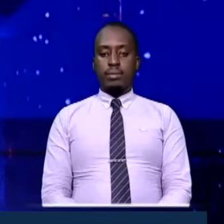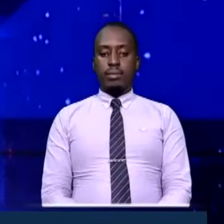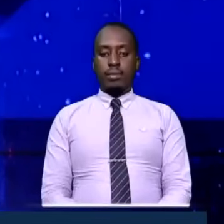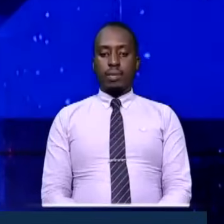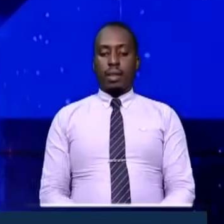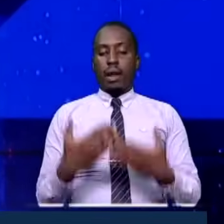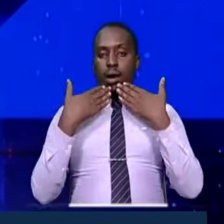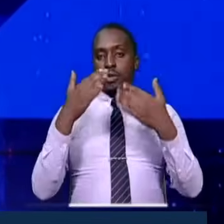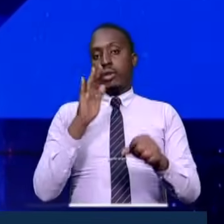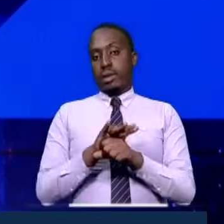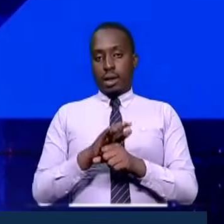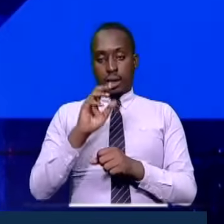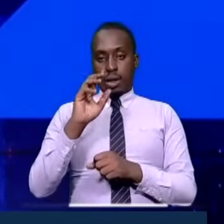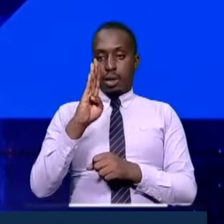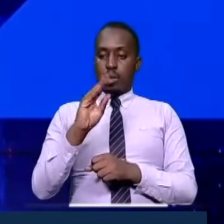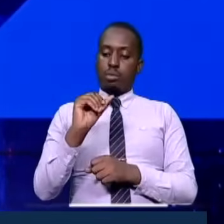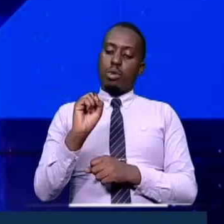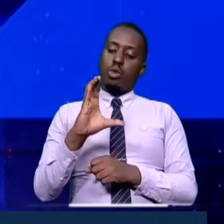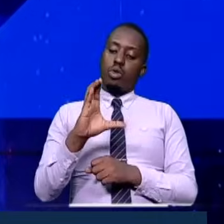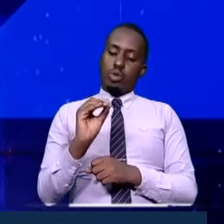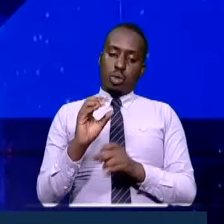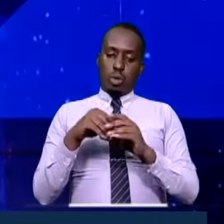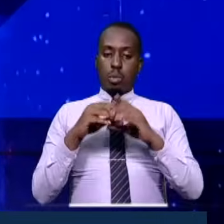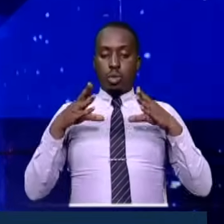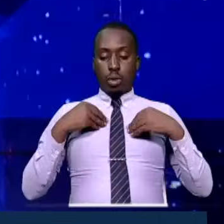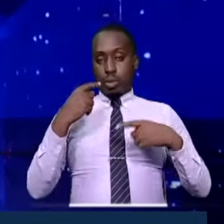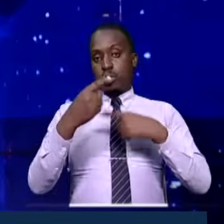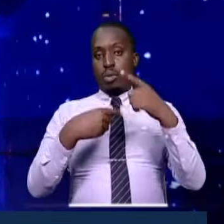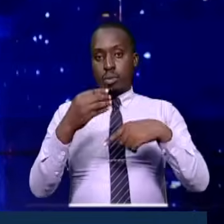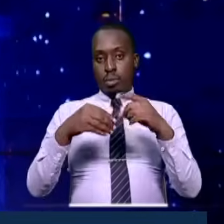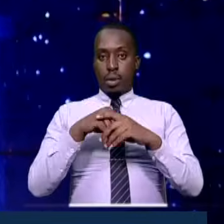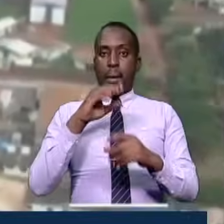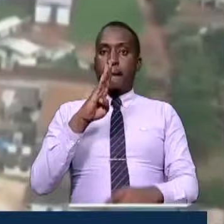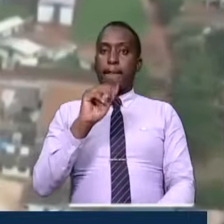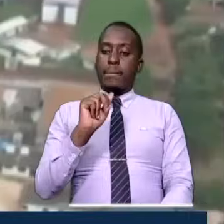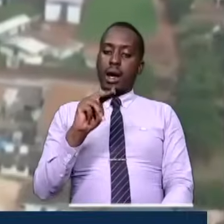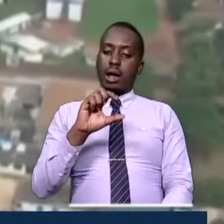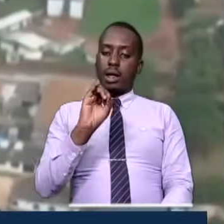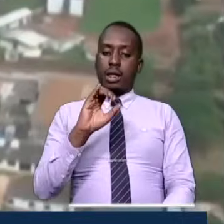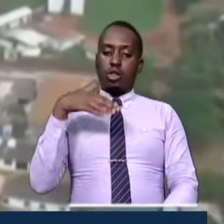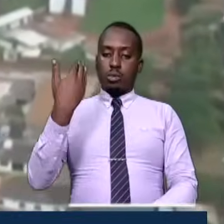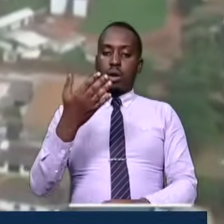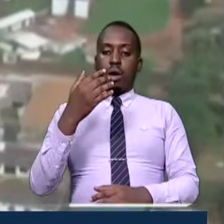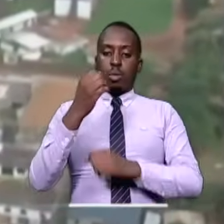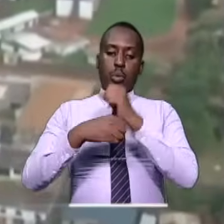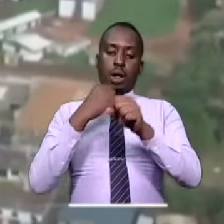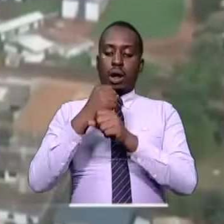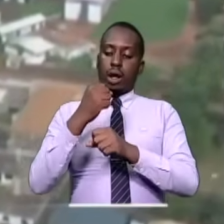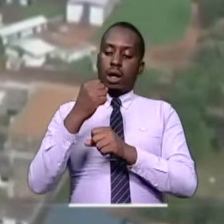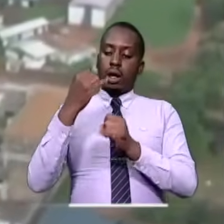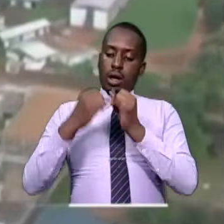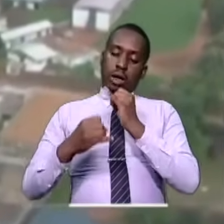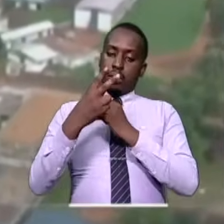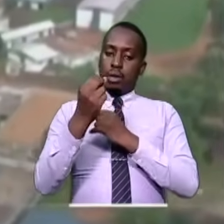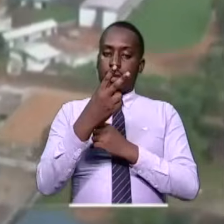Arakoze cyane mugenzi wacu Kwizera Bosco. Mutwemerere dukomereze ibangi aho nyuma yaho mu mpera z'umwaka wa